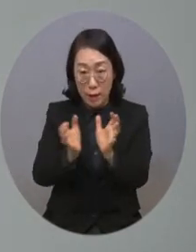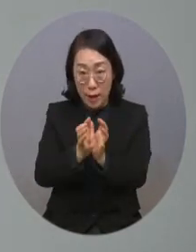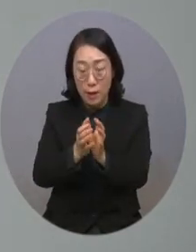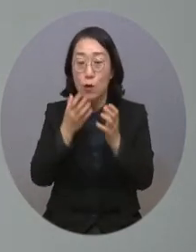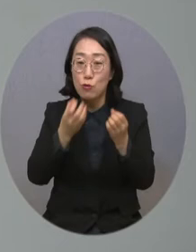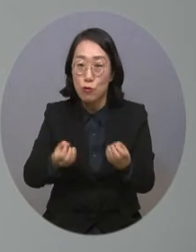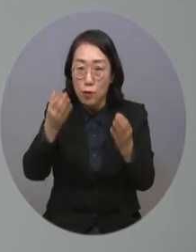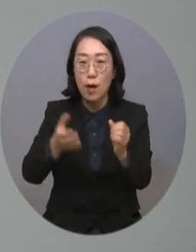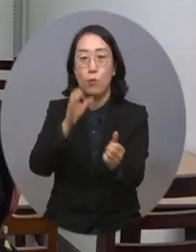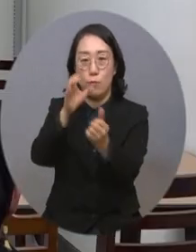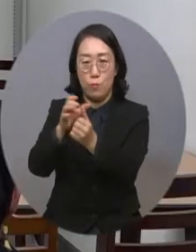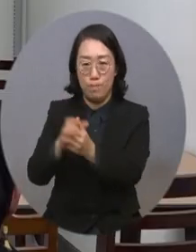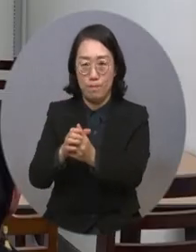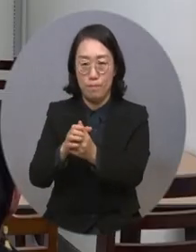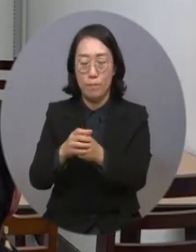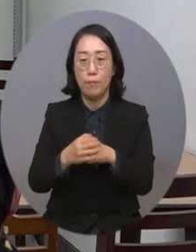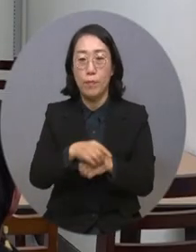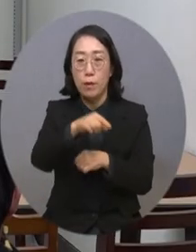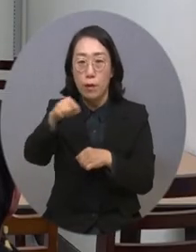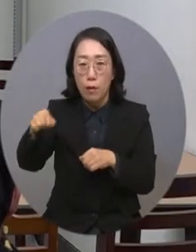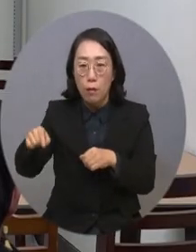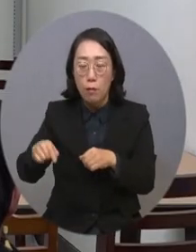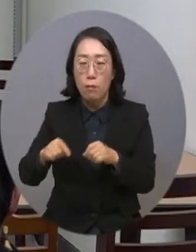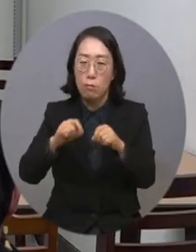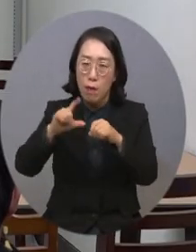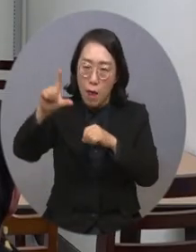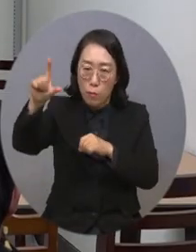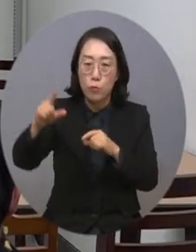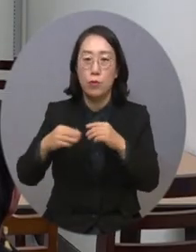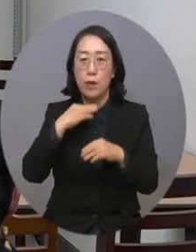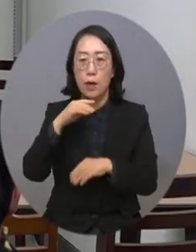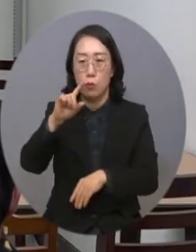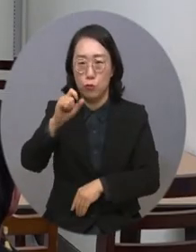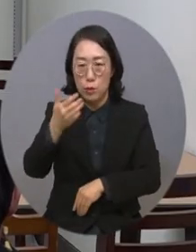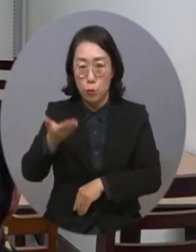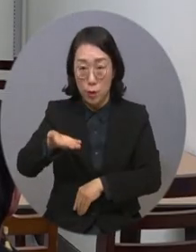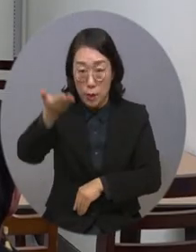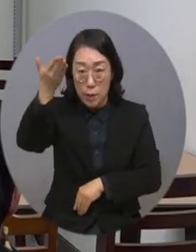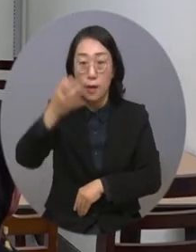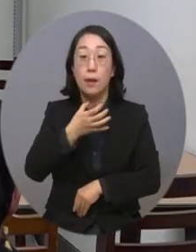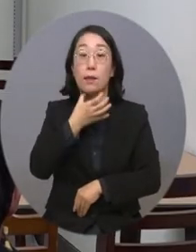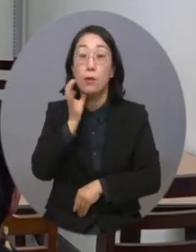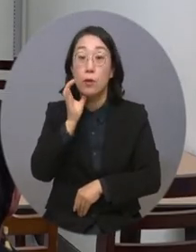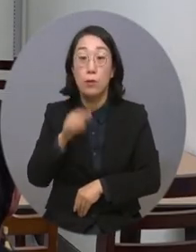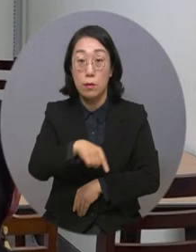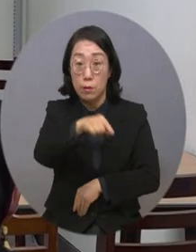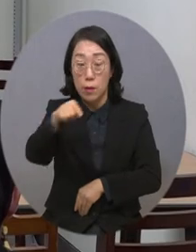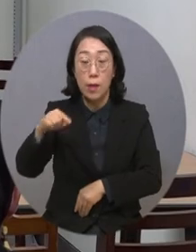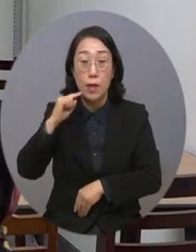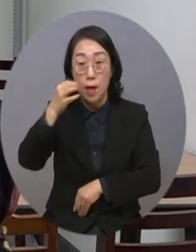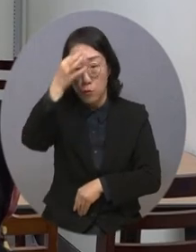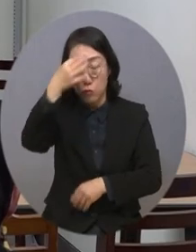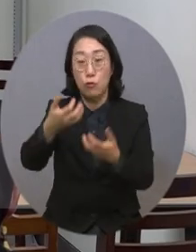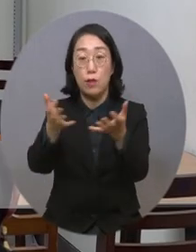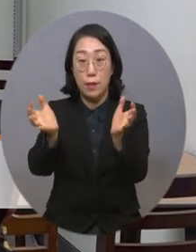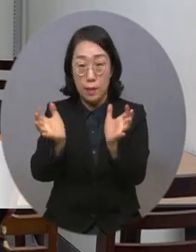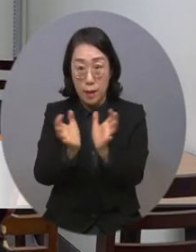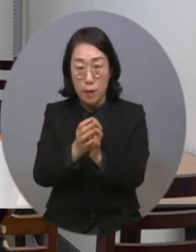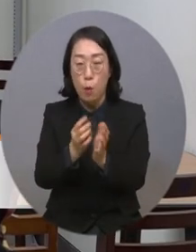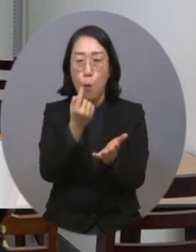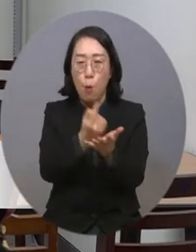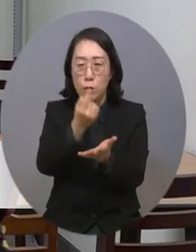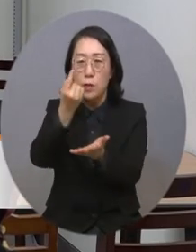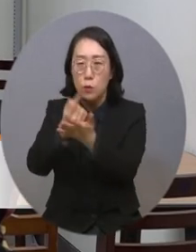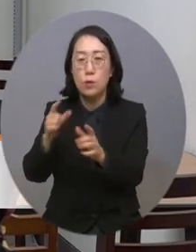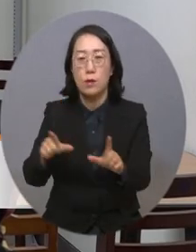가졌습니다 구성이란 대부분이 65세 이상의 실버 세대 로 이루어진 홍보 문화 예술 다는 2 거 노인